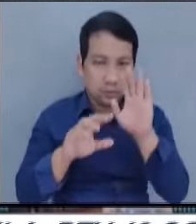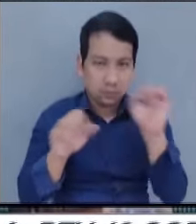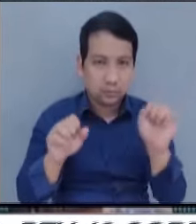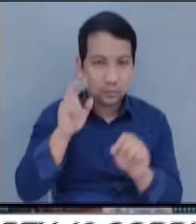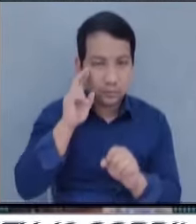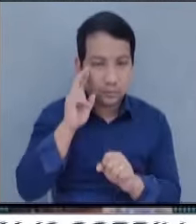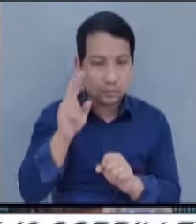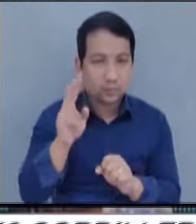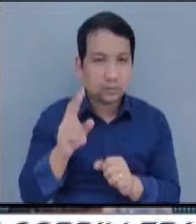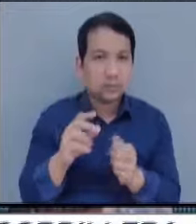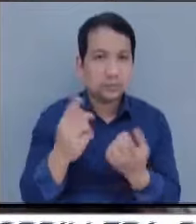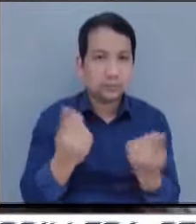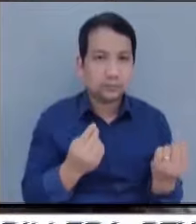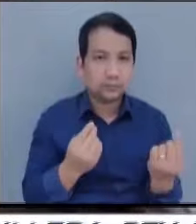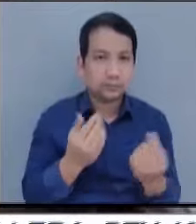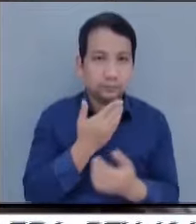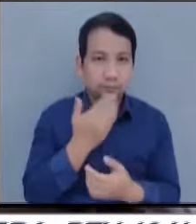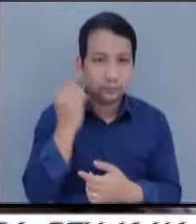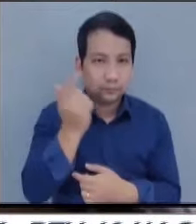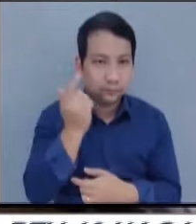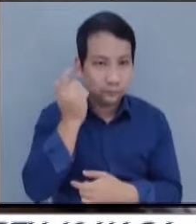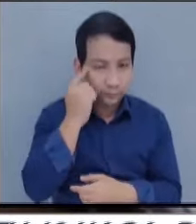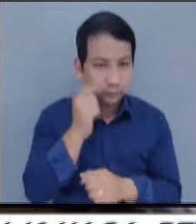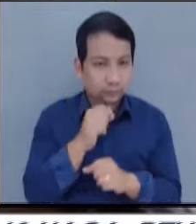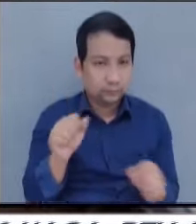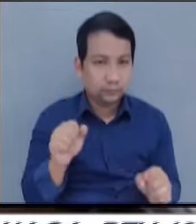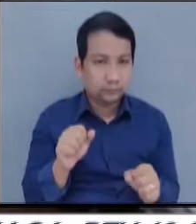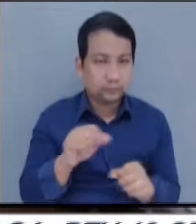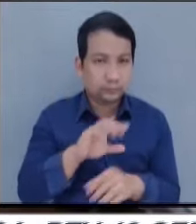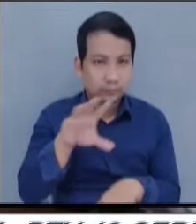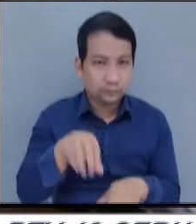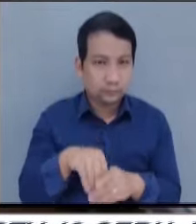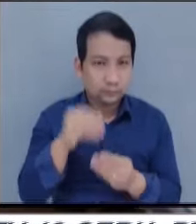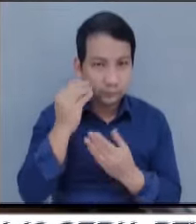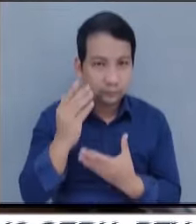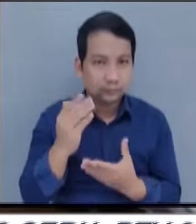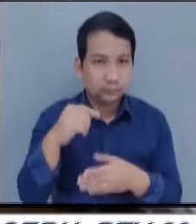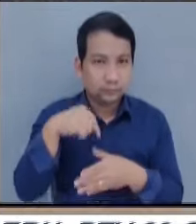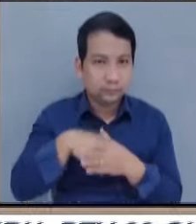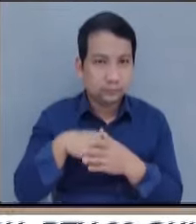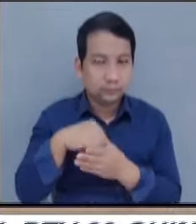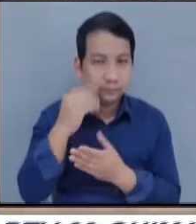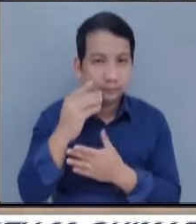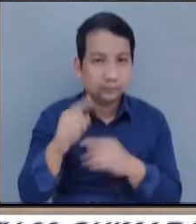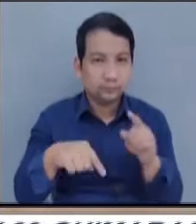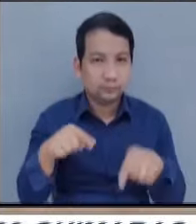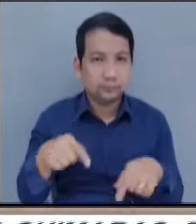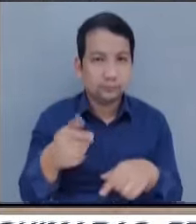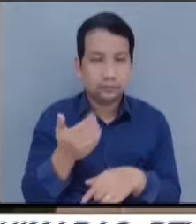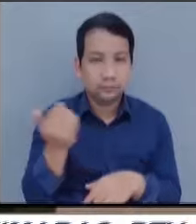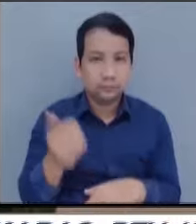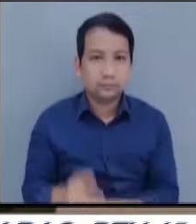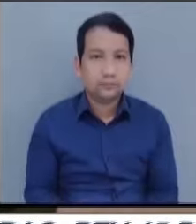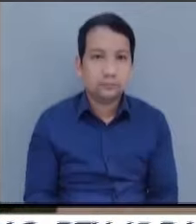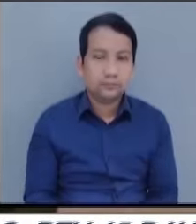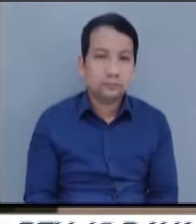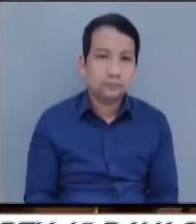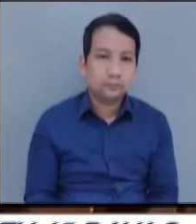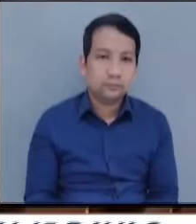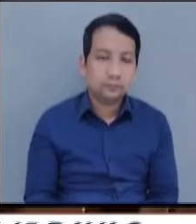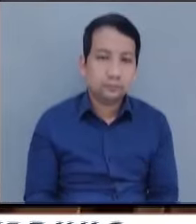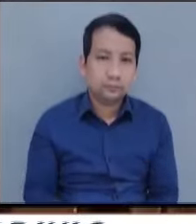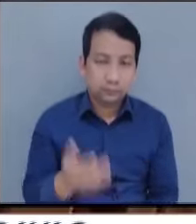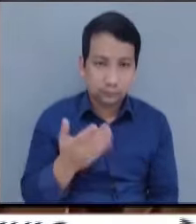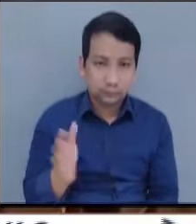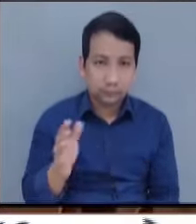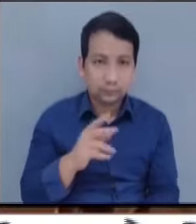gobyerno ang lahat para siguruhin nito kabilang Naran ang pagpapalalim ng relasyon sa ibang mga bansa gaya na lamang ng katatapos na Philippine